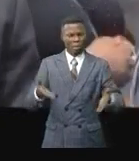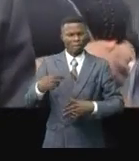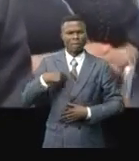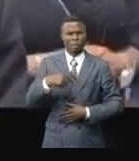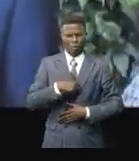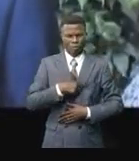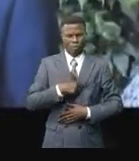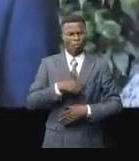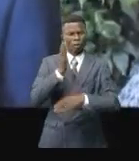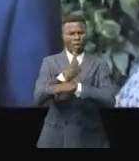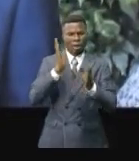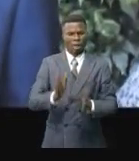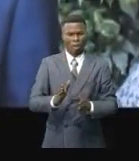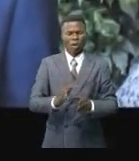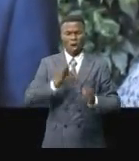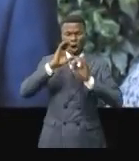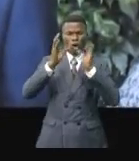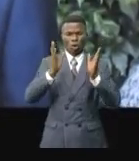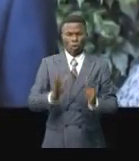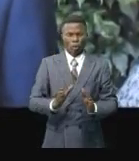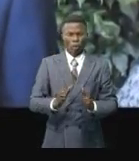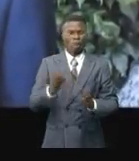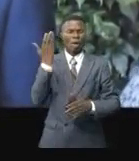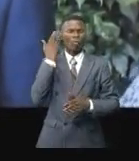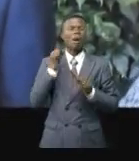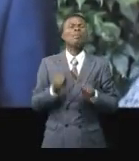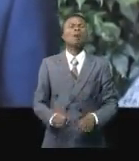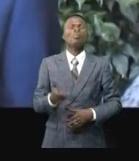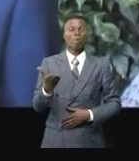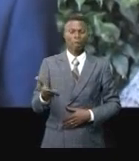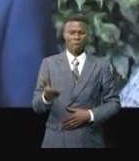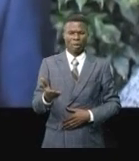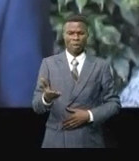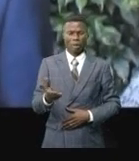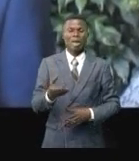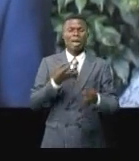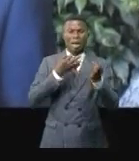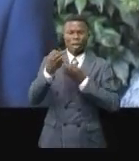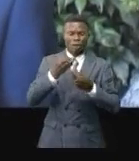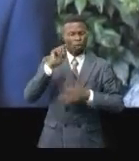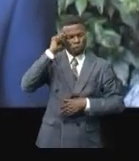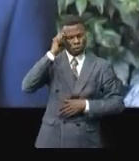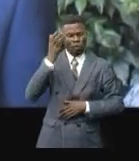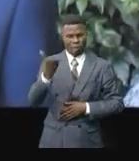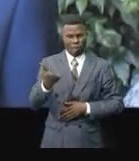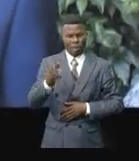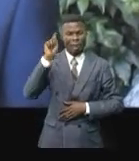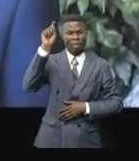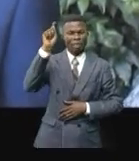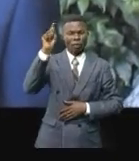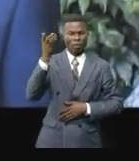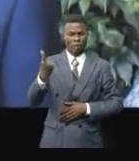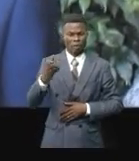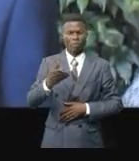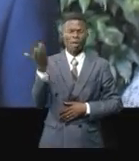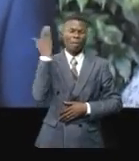Le conseiller en communication de l'illustre disparu Fabien Koula révèle ses souvenirs. Comme vous le savez, le